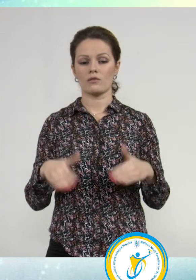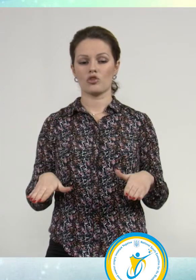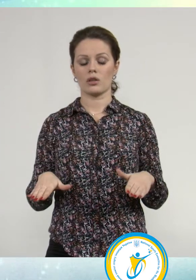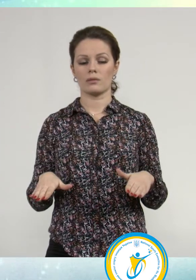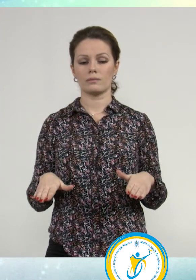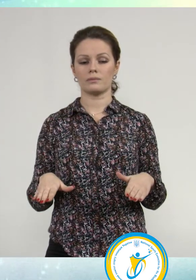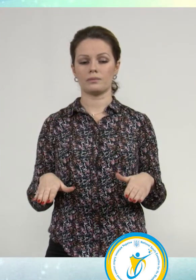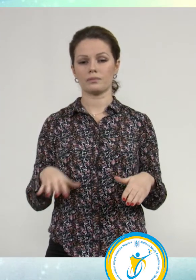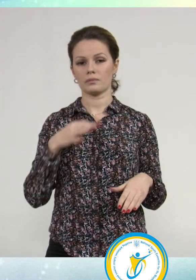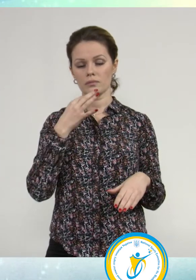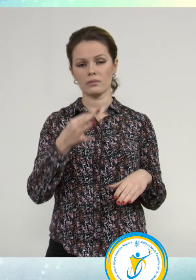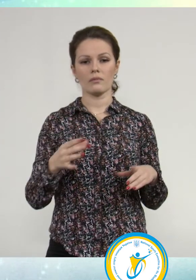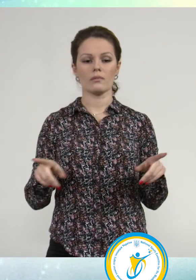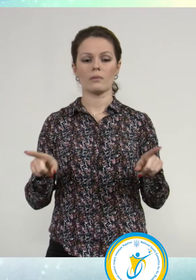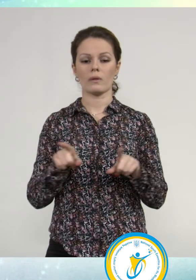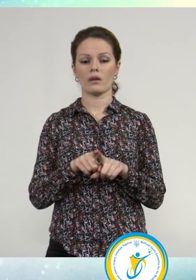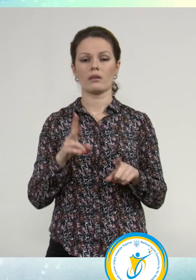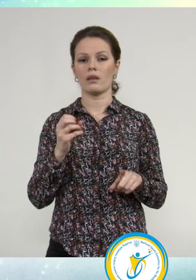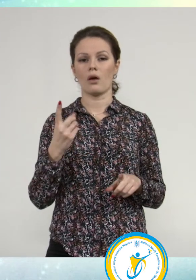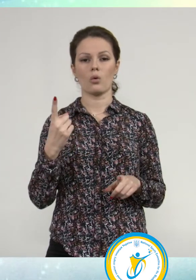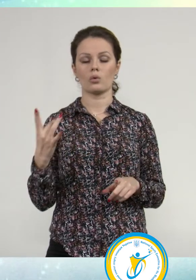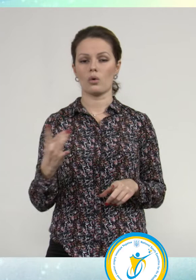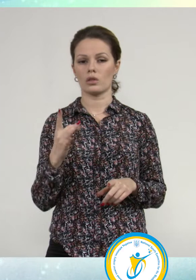так, неодноразово змогли